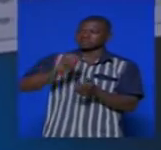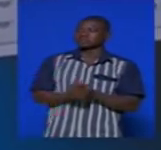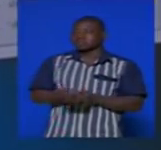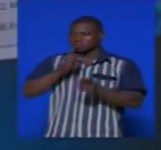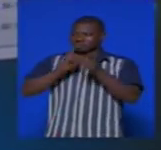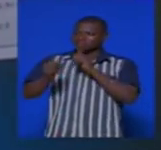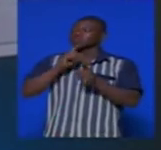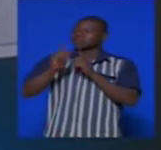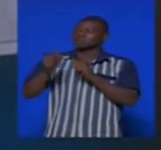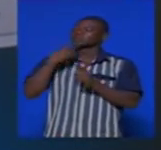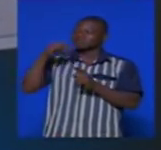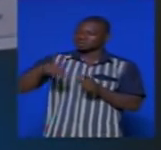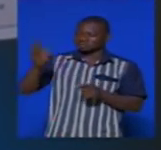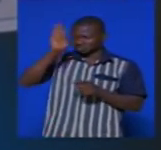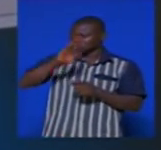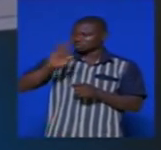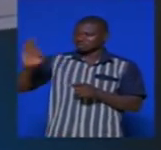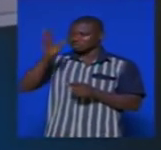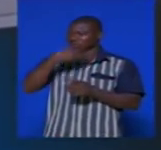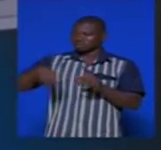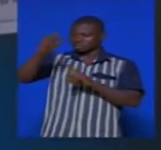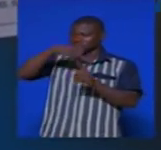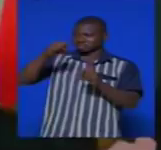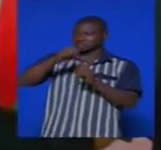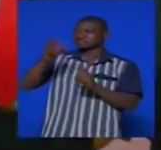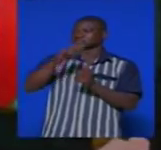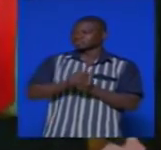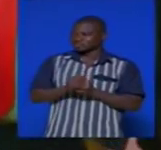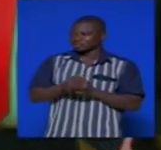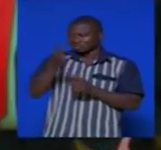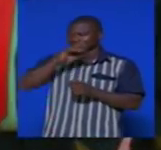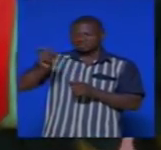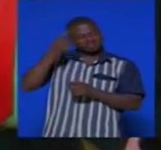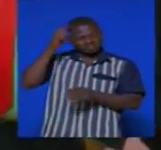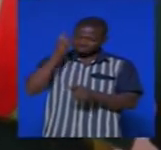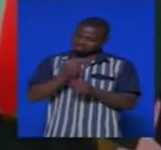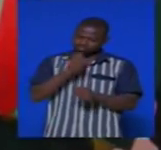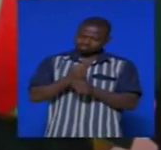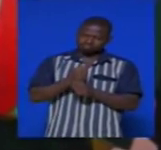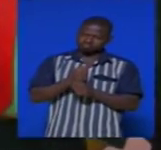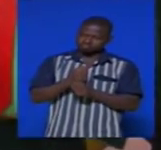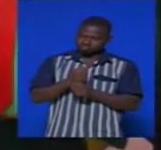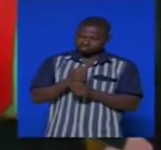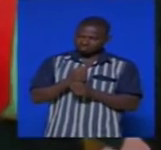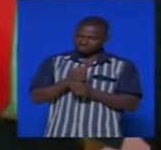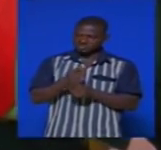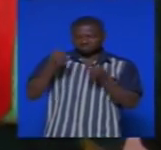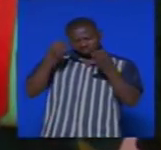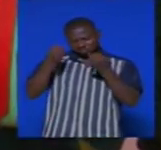de fracture numérique. Le gouvernement s'est mis au travail et plusieurs actions ont été mises en